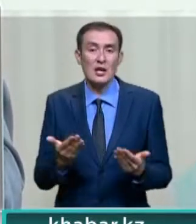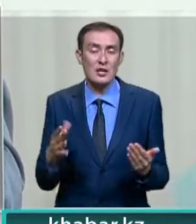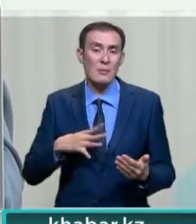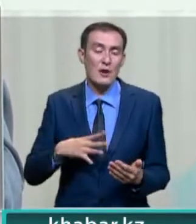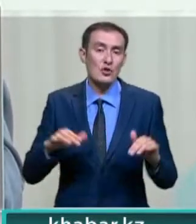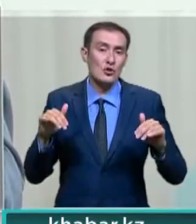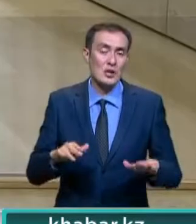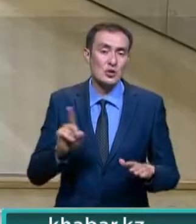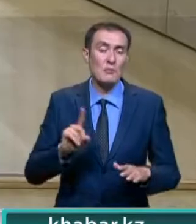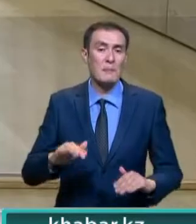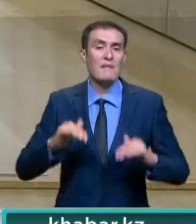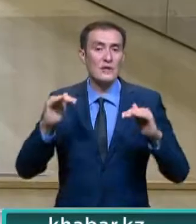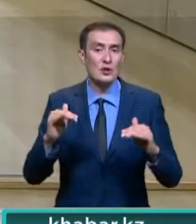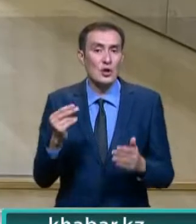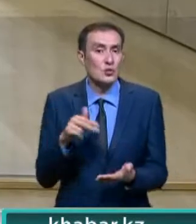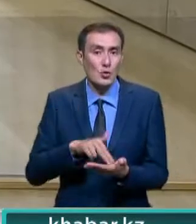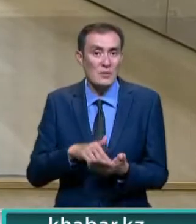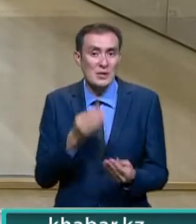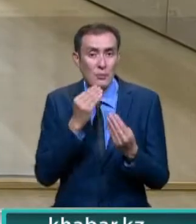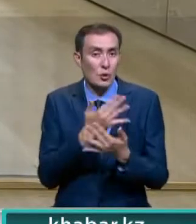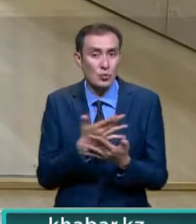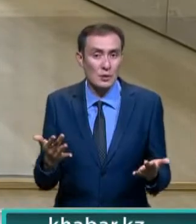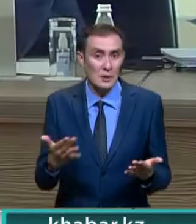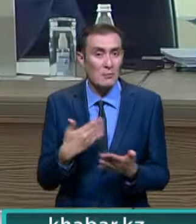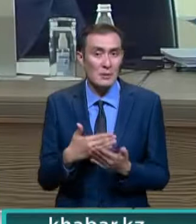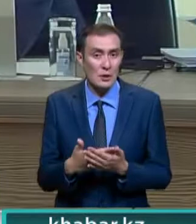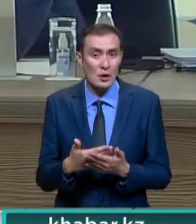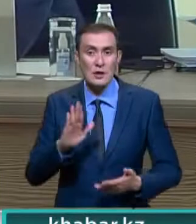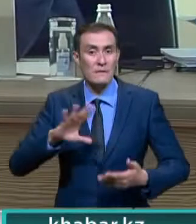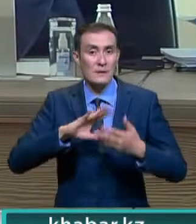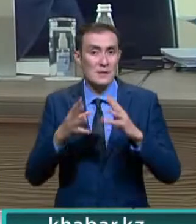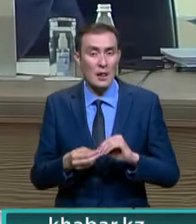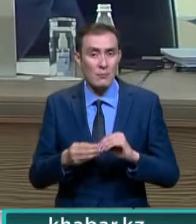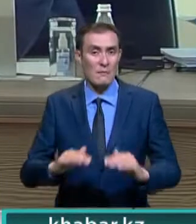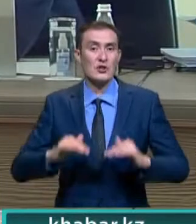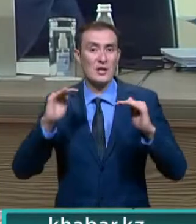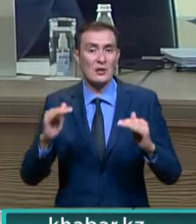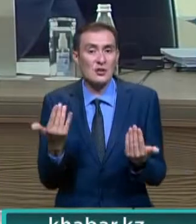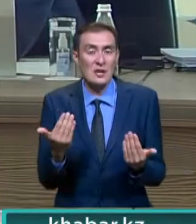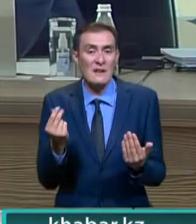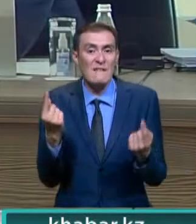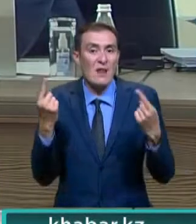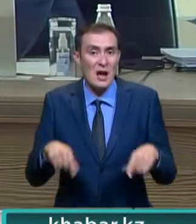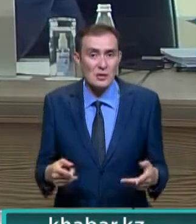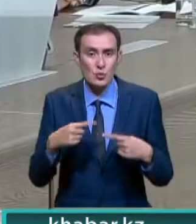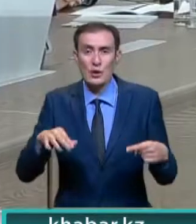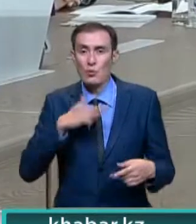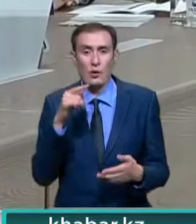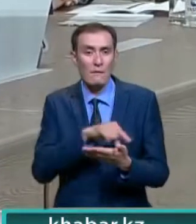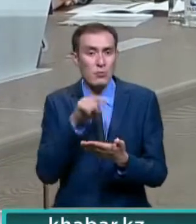с повышением цен на продукты первой необходимости и в целом с ростом инфляции. Масса других